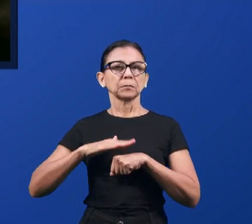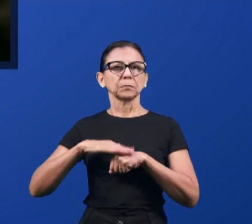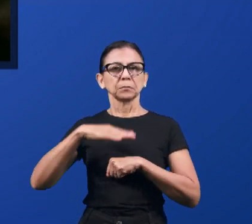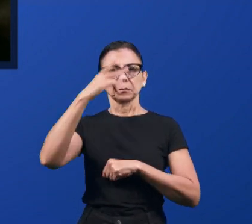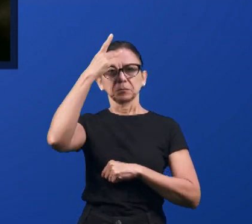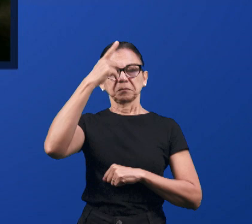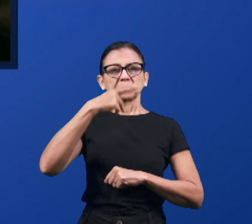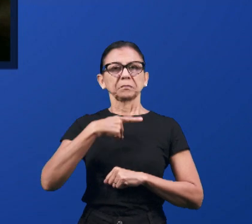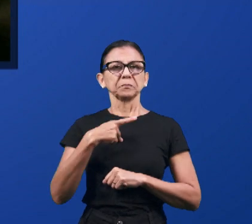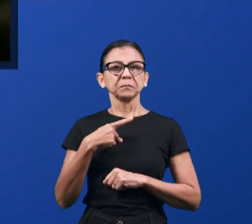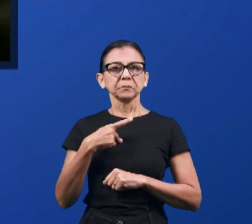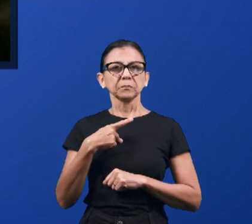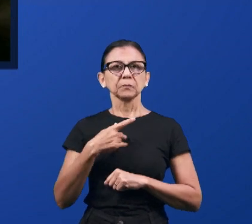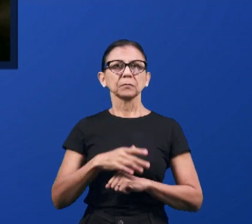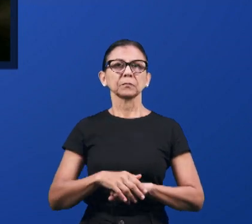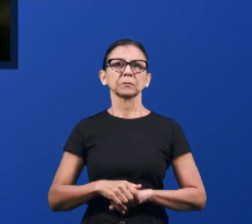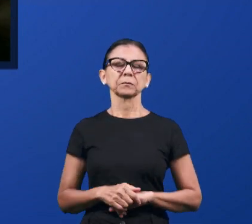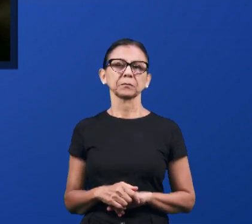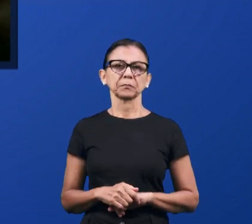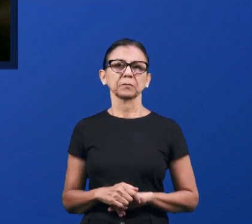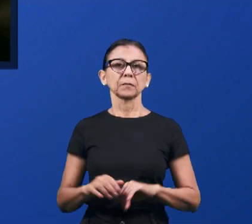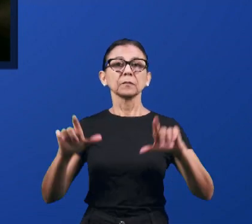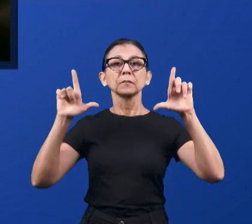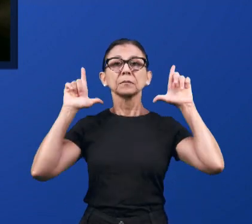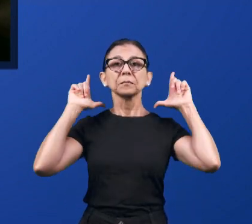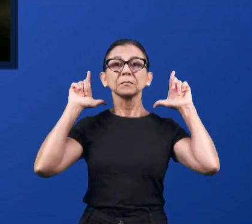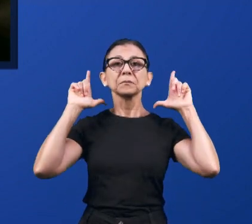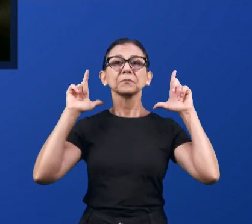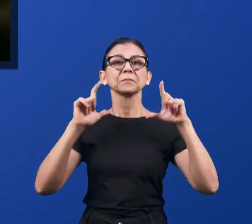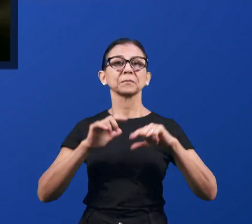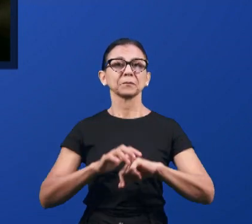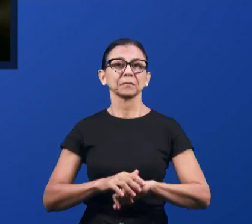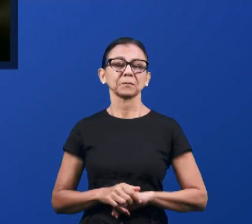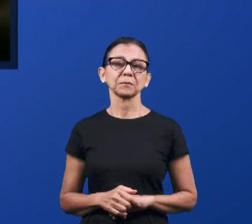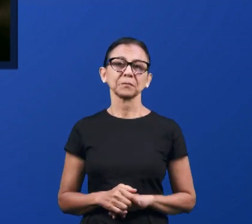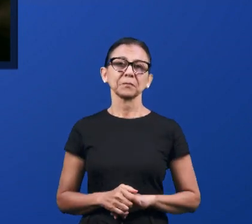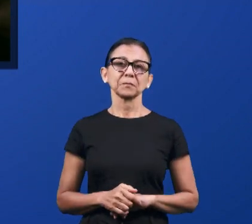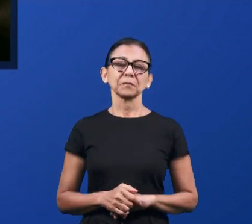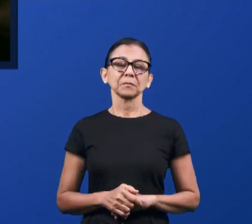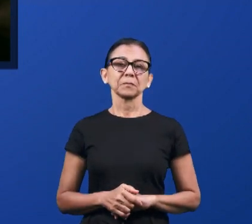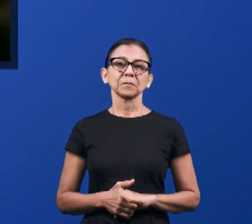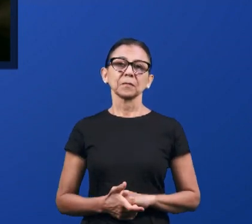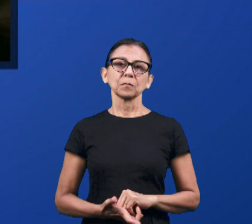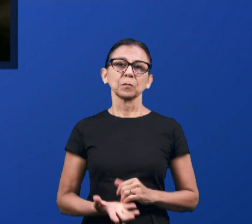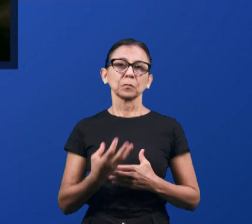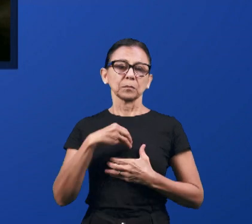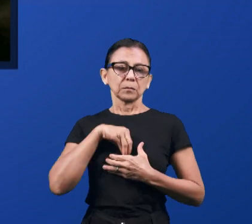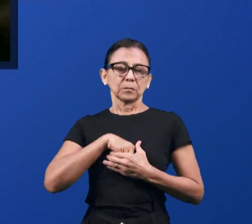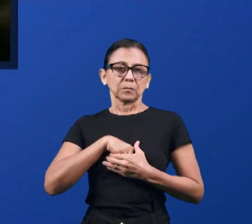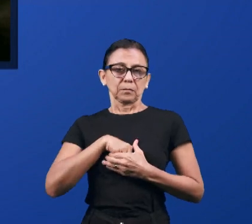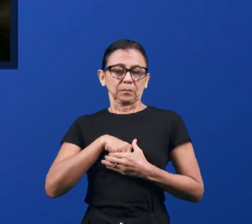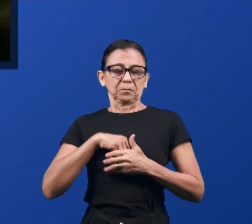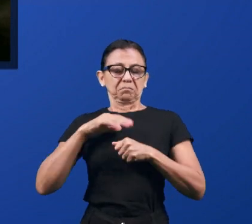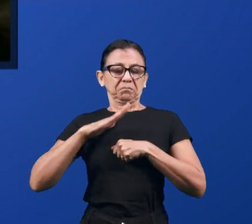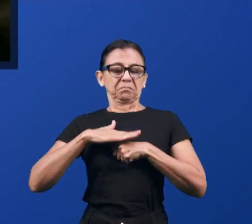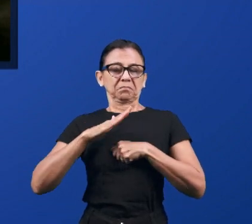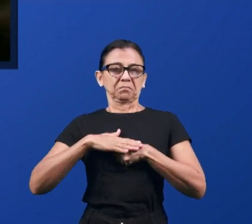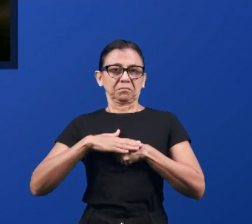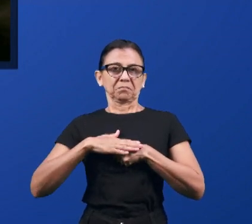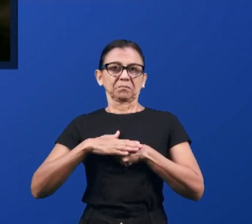Et l'objectif, c'est de trouver grâce aux yeux des hommes pour ainsi satisfaire son ego